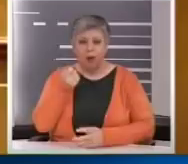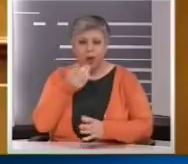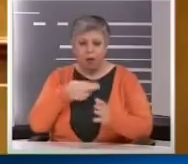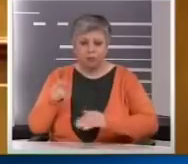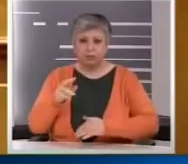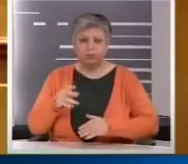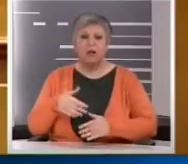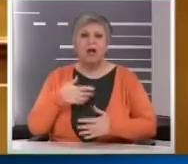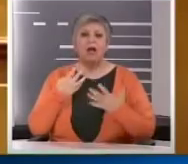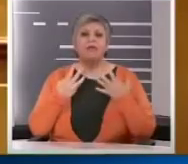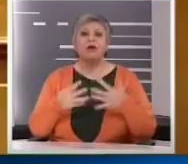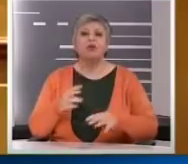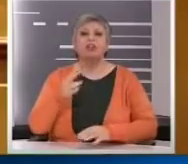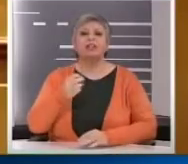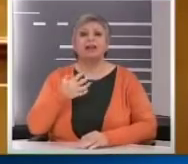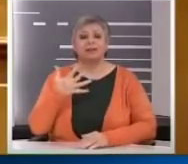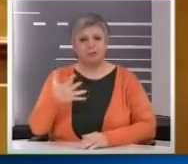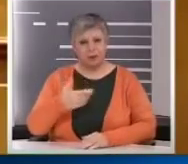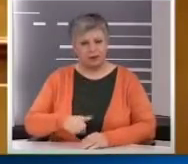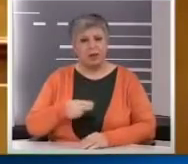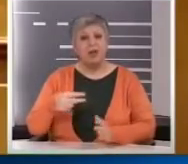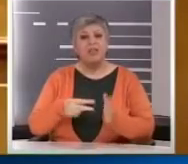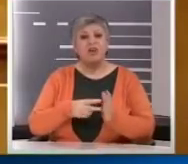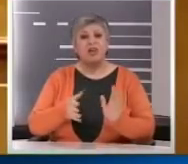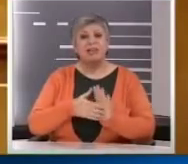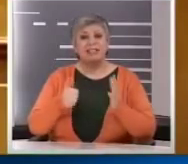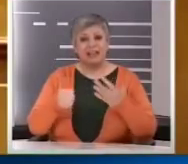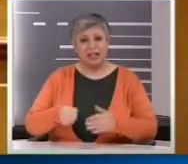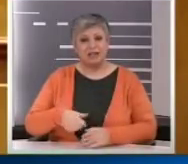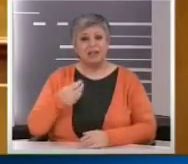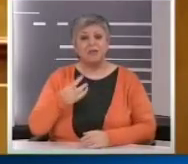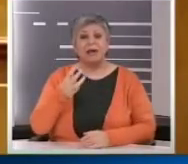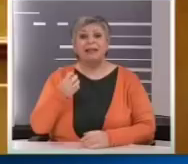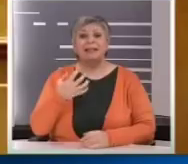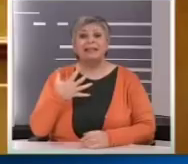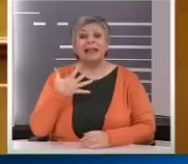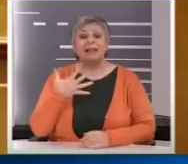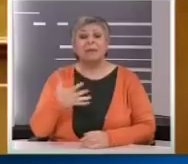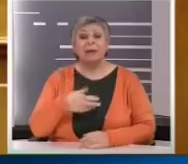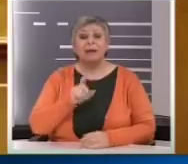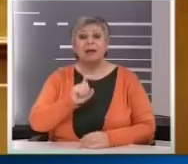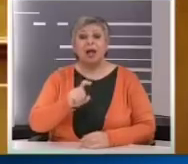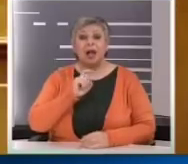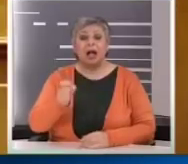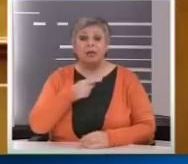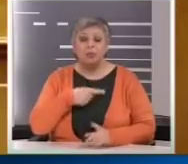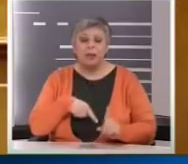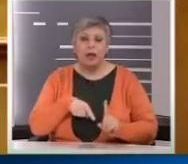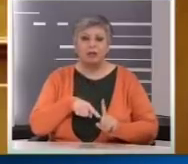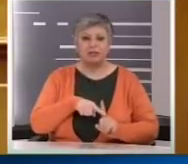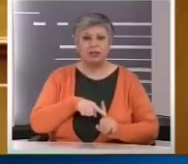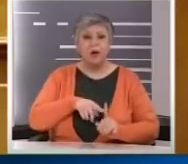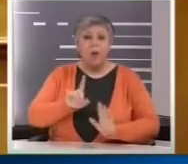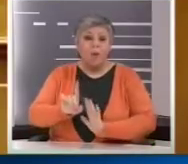935. Το 2016 είχαμε 35 εκατομμύρια θετικό πλεώνασμα για πρώτη φορά στην ιστορία του